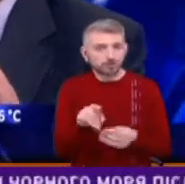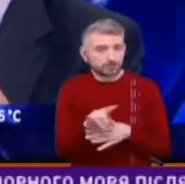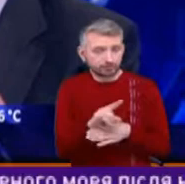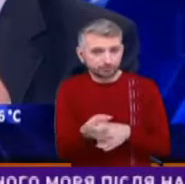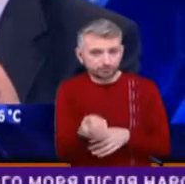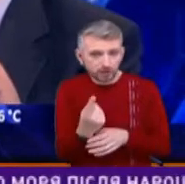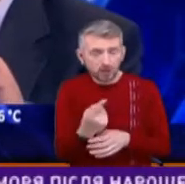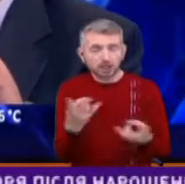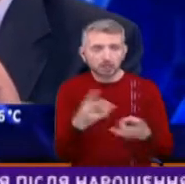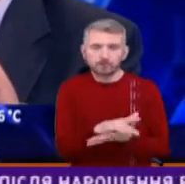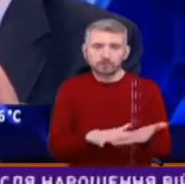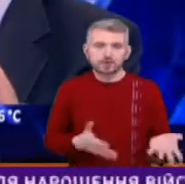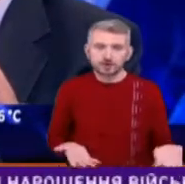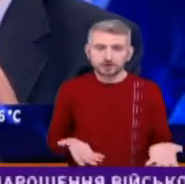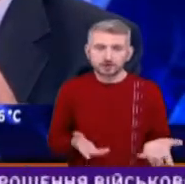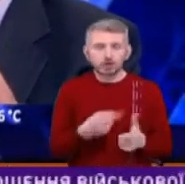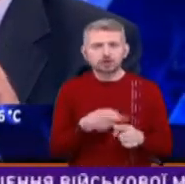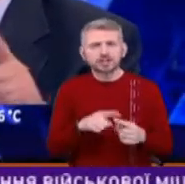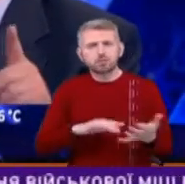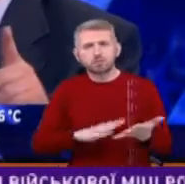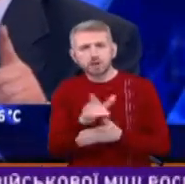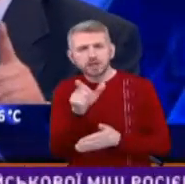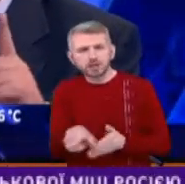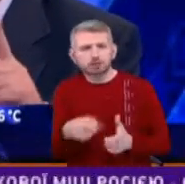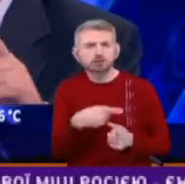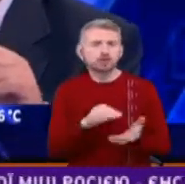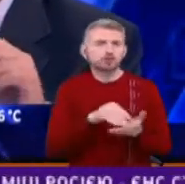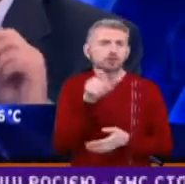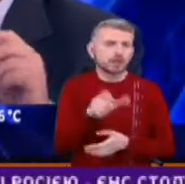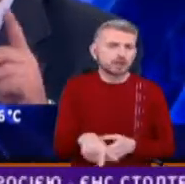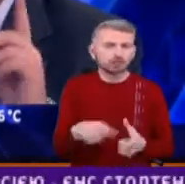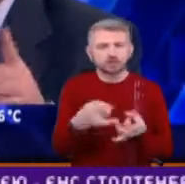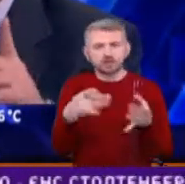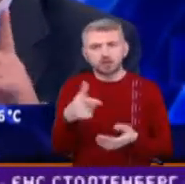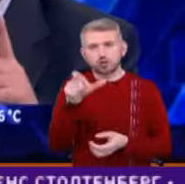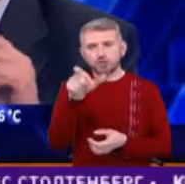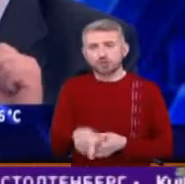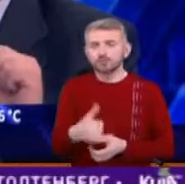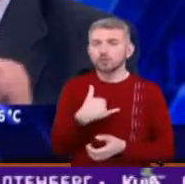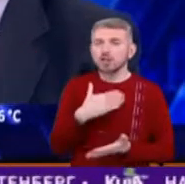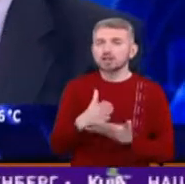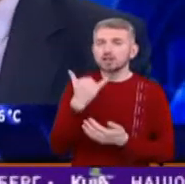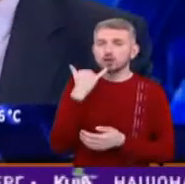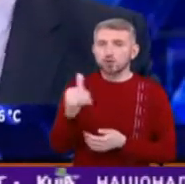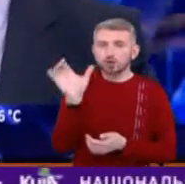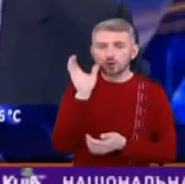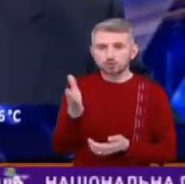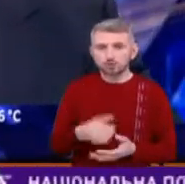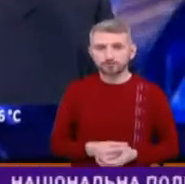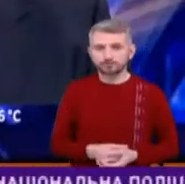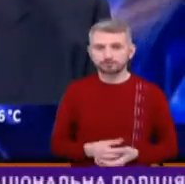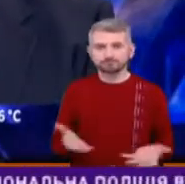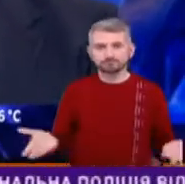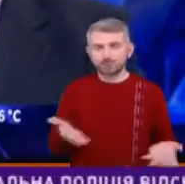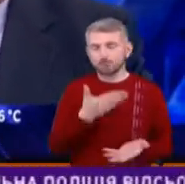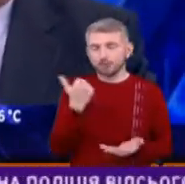дійсності, треба за це вибачатися. Чи це є політик, чи це є журналіст, чи це є звичайний громадянин? У нас є телефонний дзвінок. Алло, слухаємо.